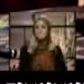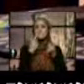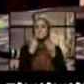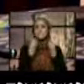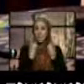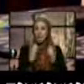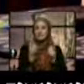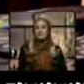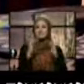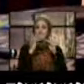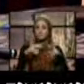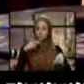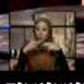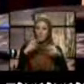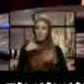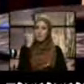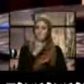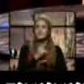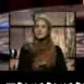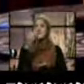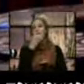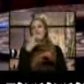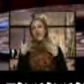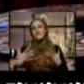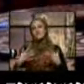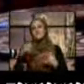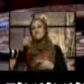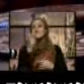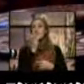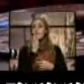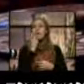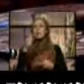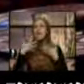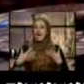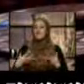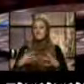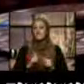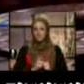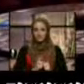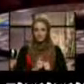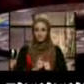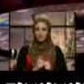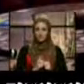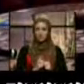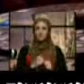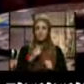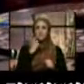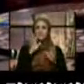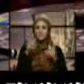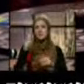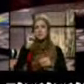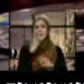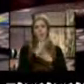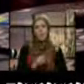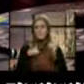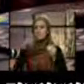فاهم القصة، مش فاهم ان في شبكة بتنصب له. وبعدين زوجة الرجل او ام البنت، والله انا بعتبرك زي ابني